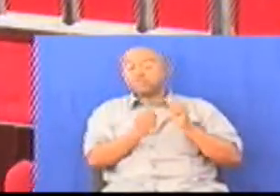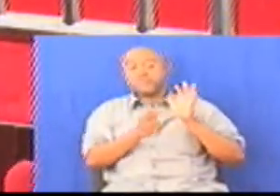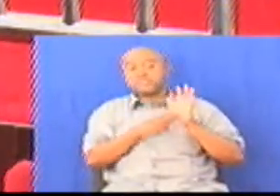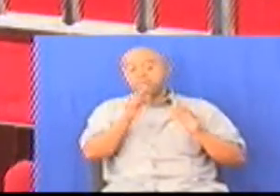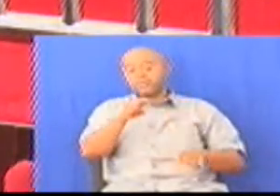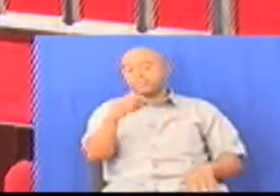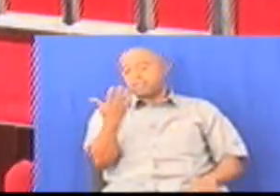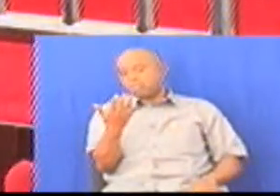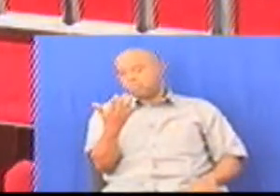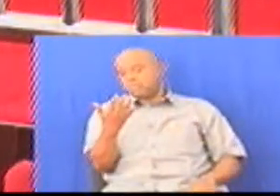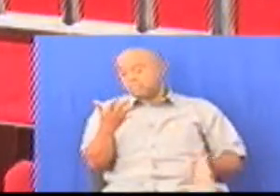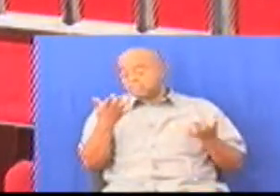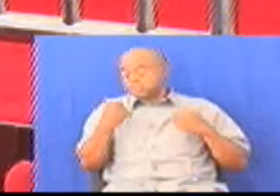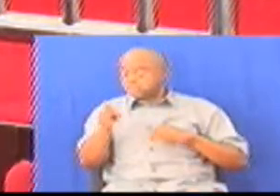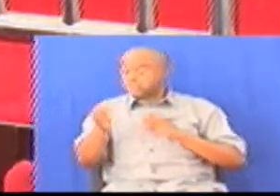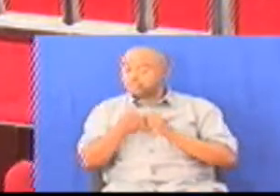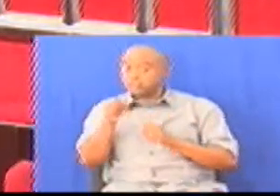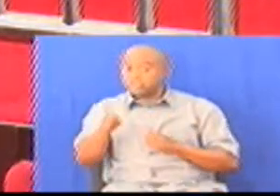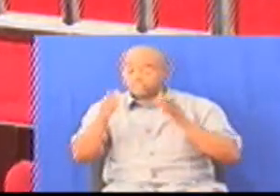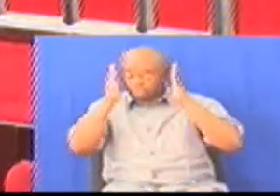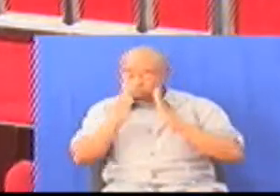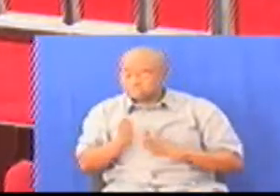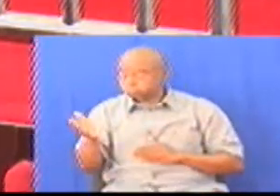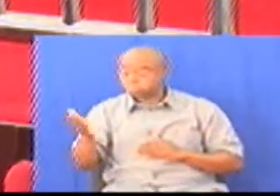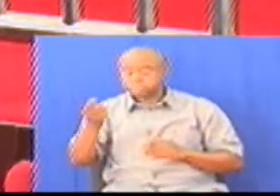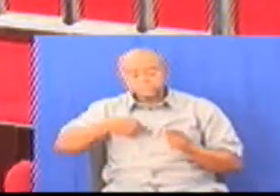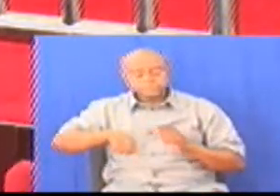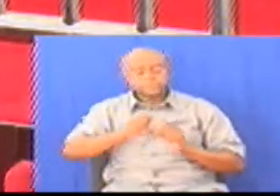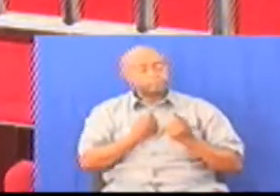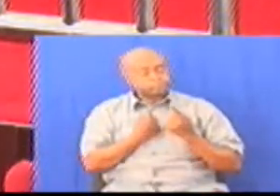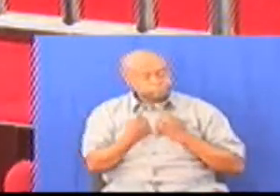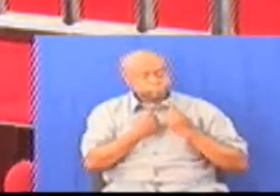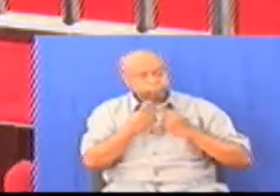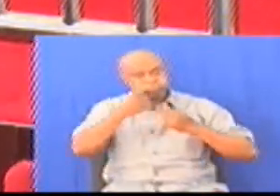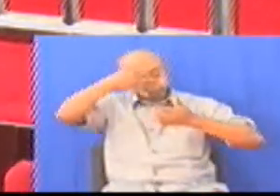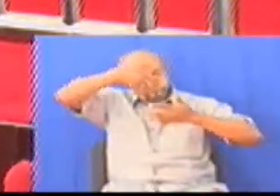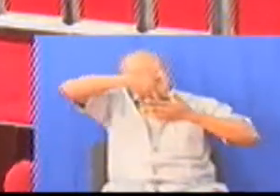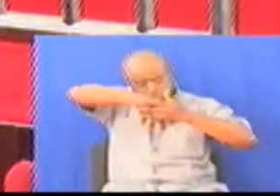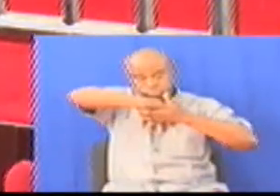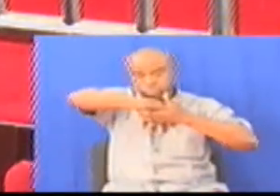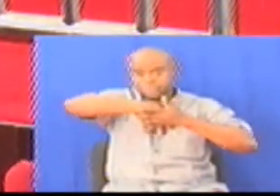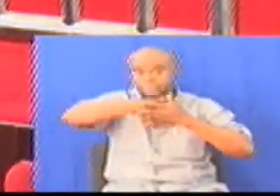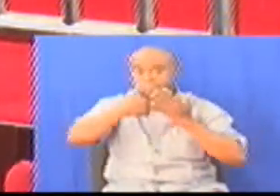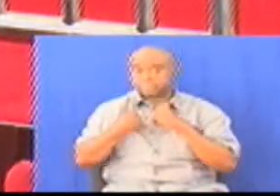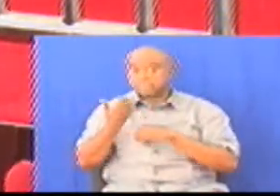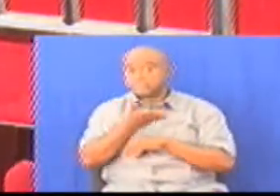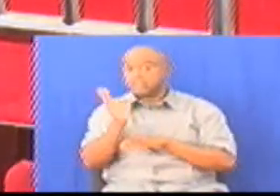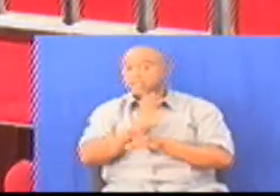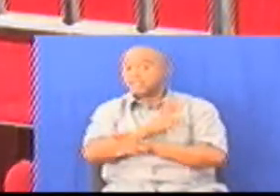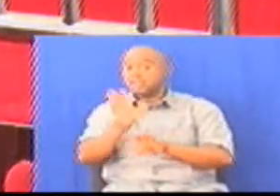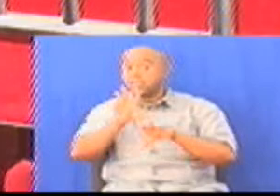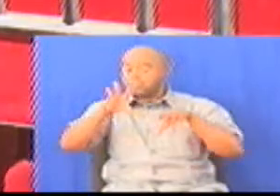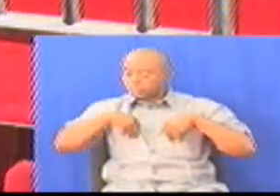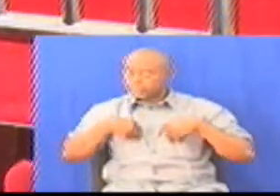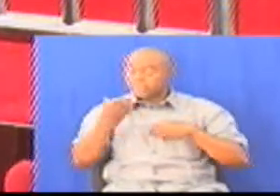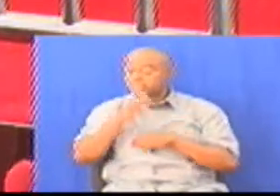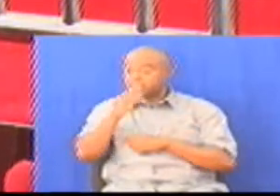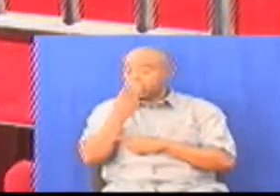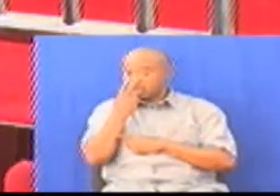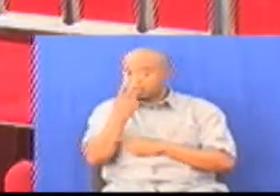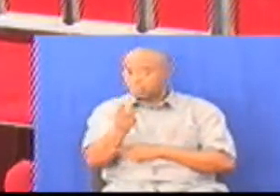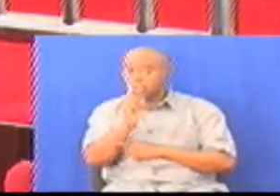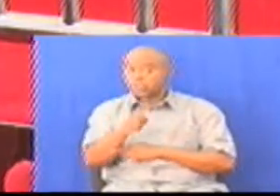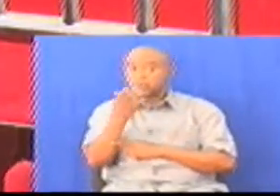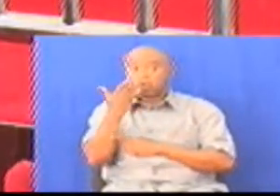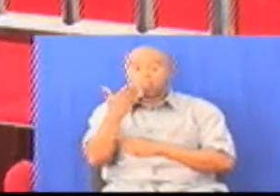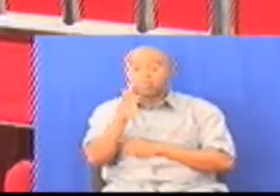17.5%. Sasa swala hili Mheshimiwa Spika tumelijadili kwa kina na serikali imekubali na imeona kwamba umuhimu